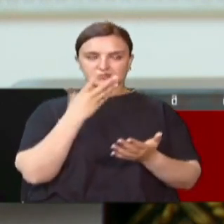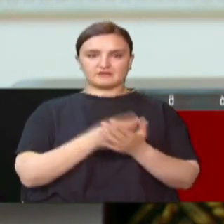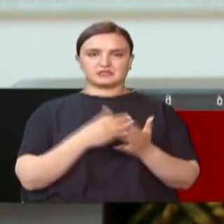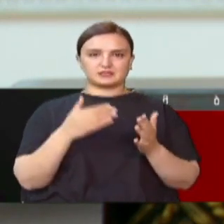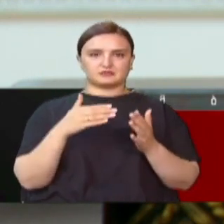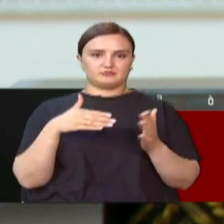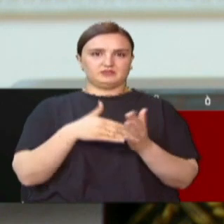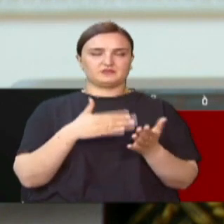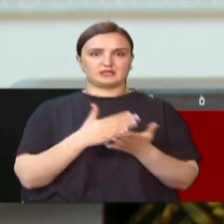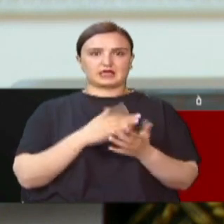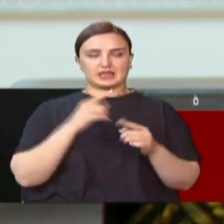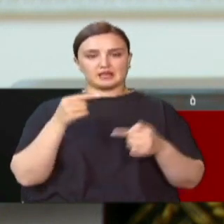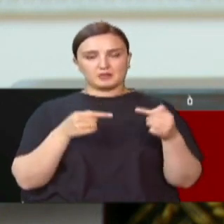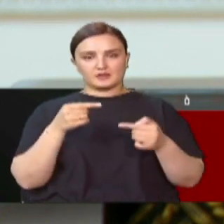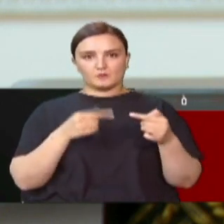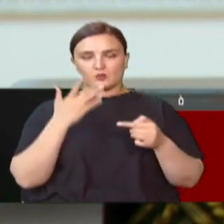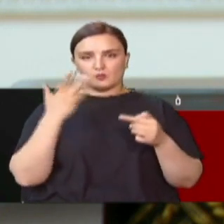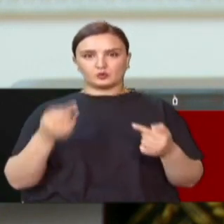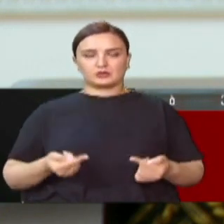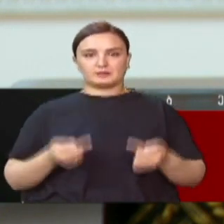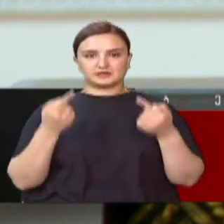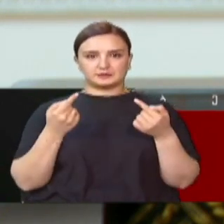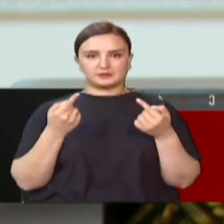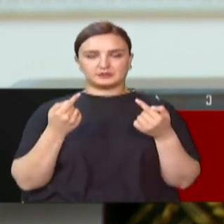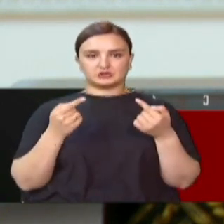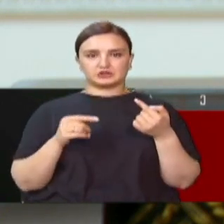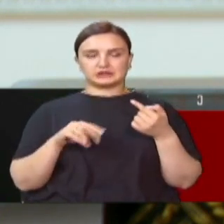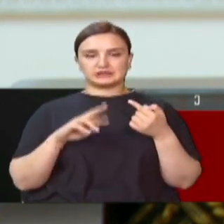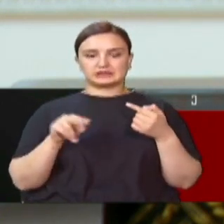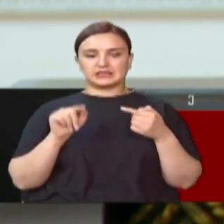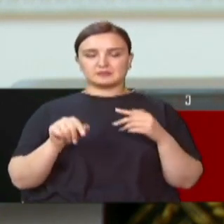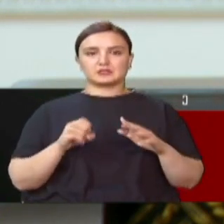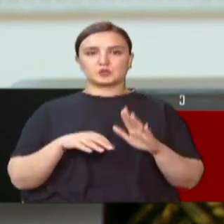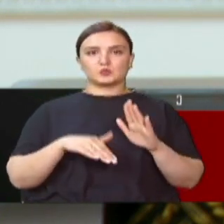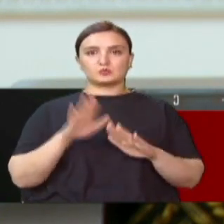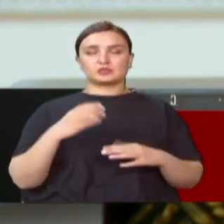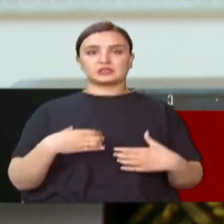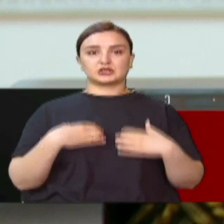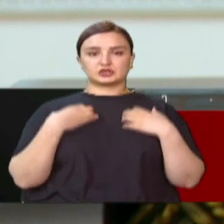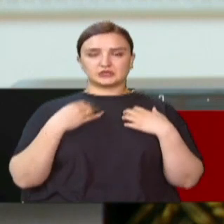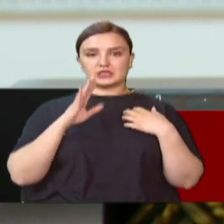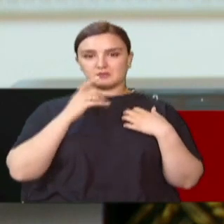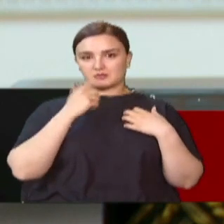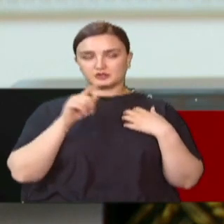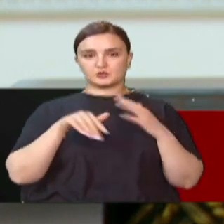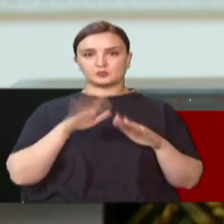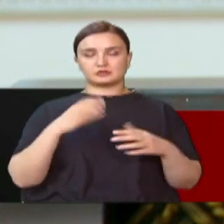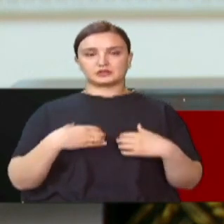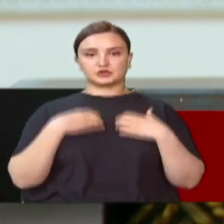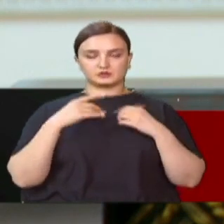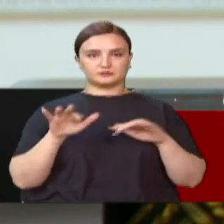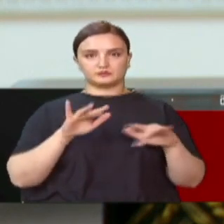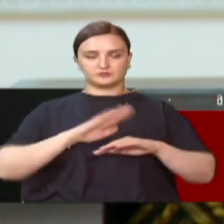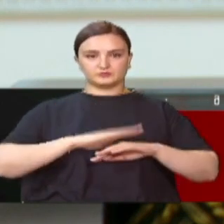შორის დებატებშიც, პოლიტიკურ დაპირისპირებაშიც და იმაზე უფრო ამაზრზენად, იმ ქალბატონზე უფრო ამაზრზენად